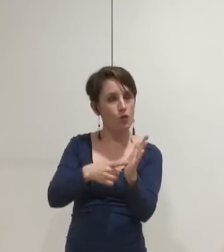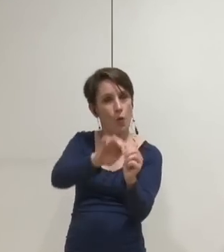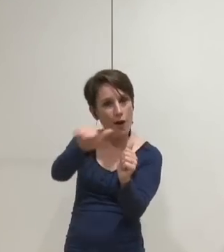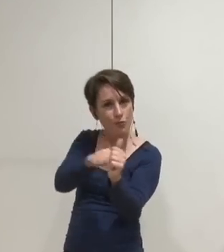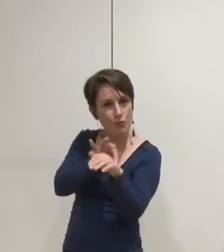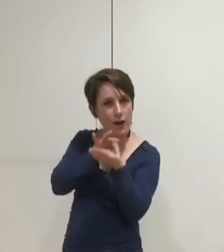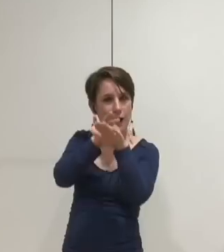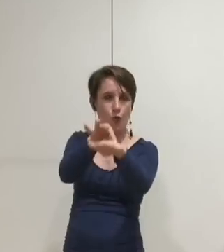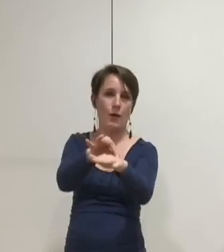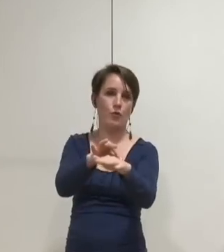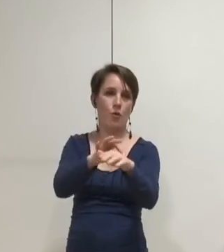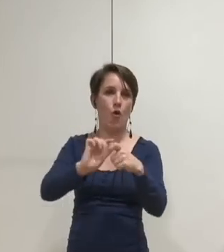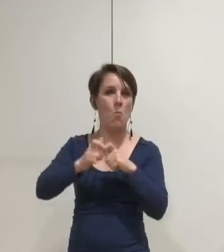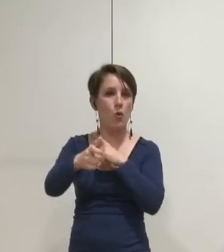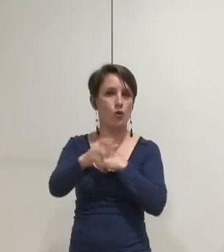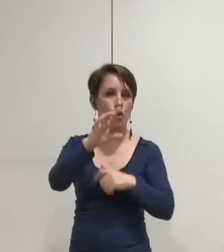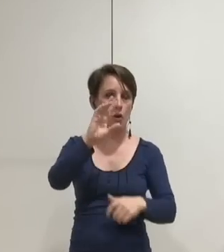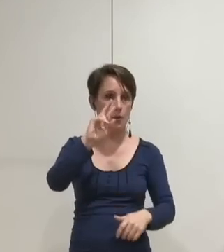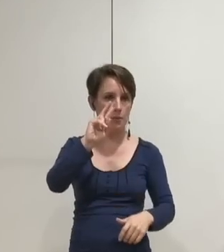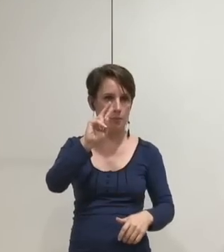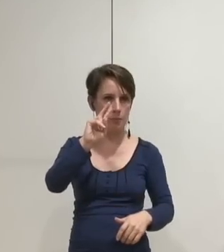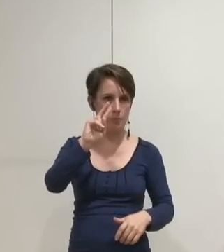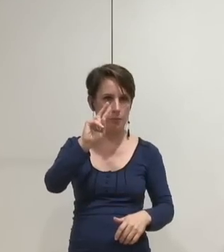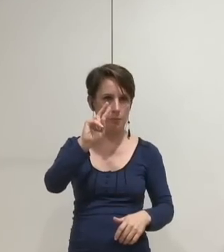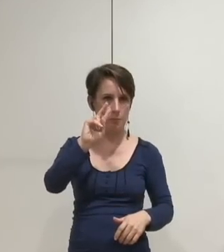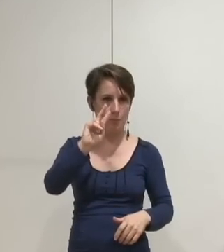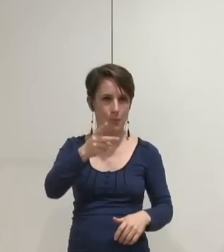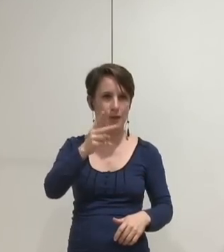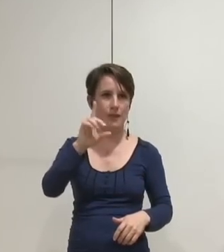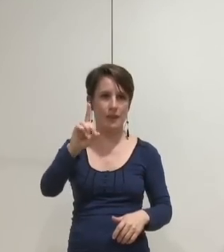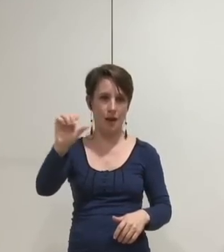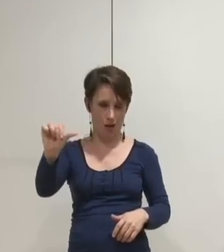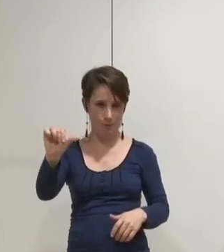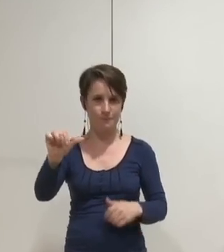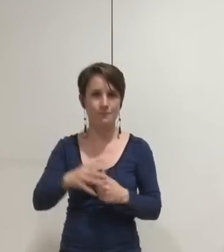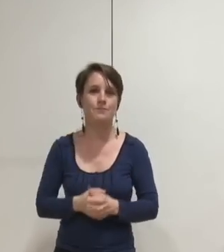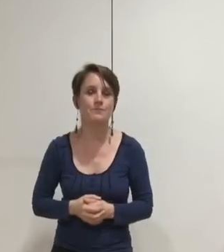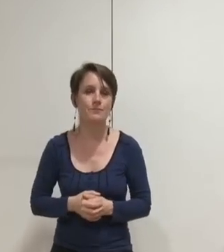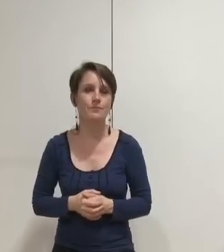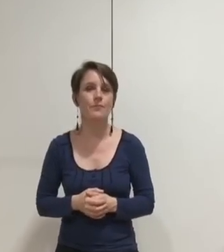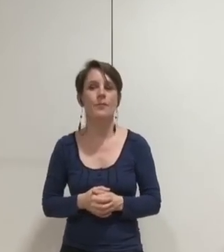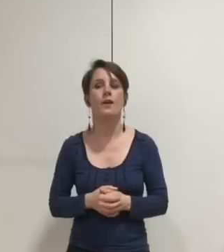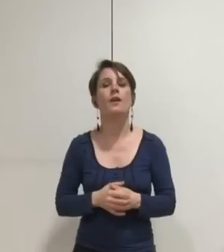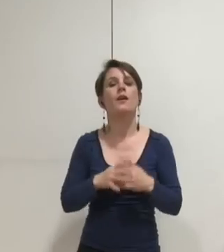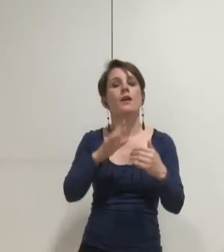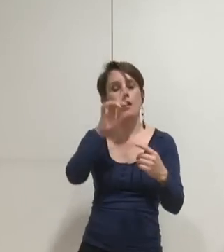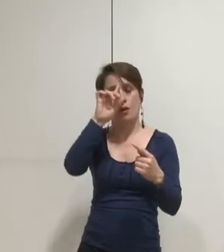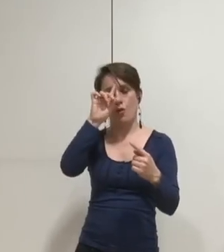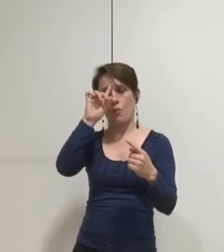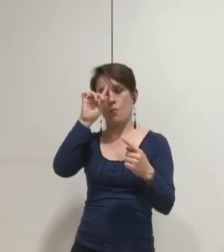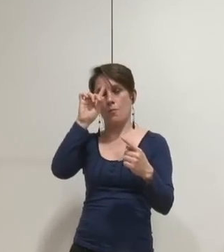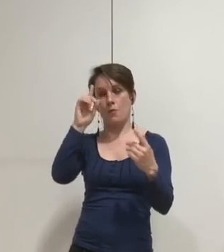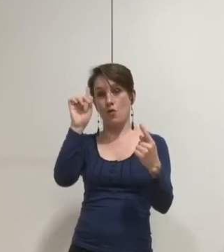protocole PDA euh que la collectivité se fixe un objectif des agents bénéficiant du